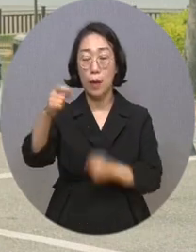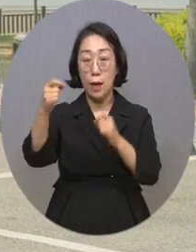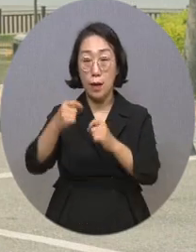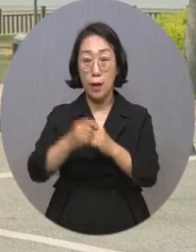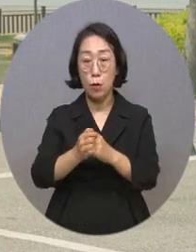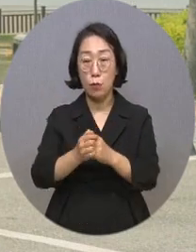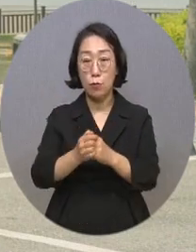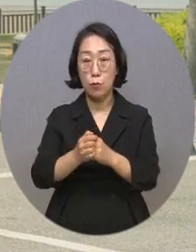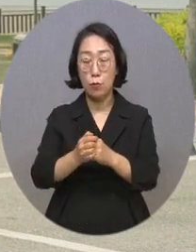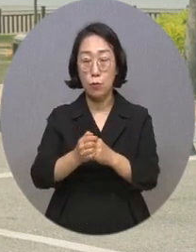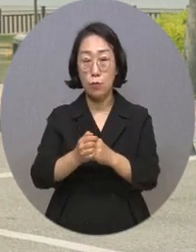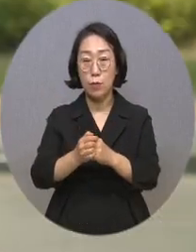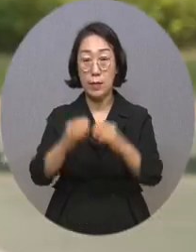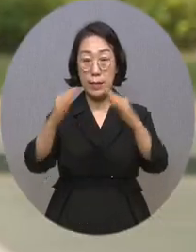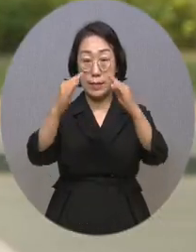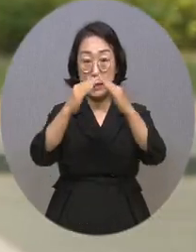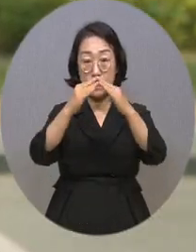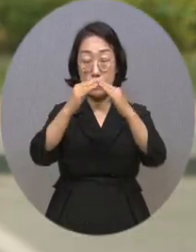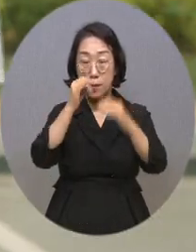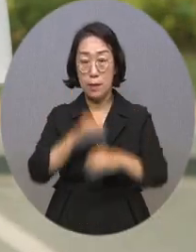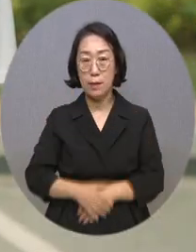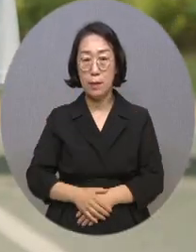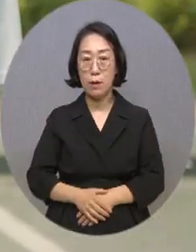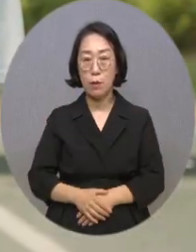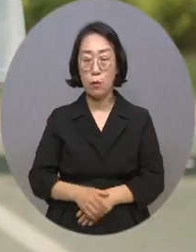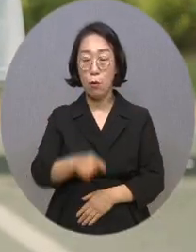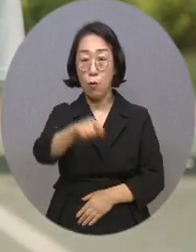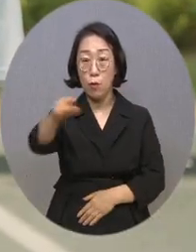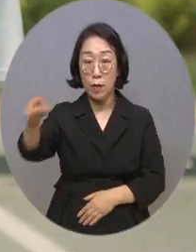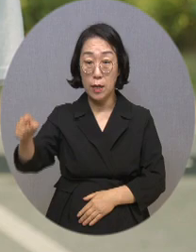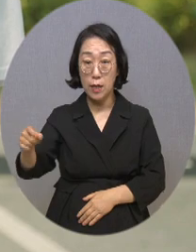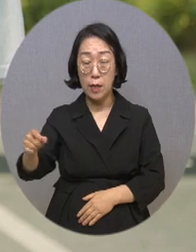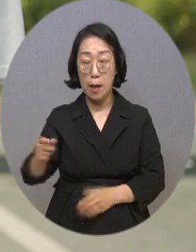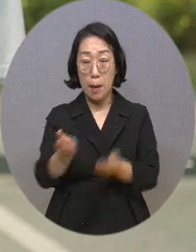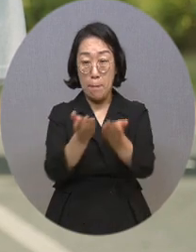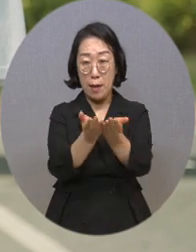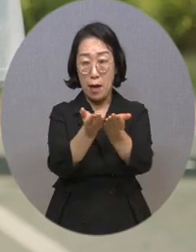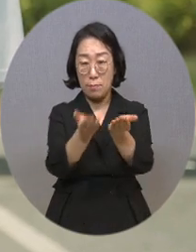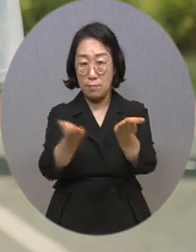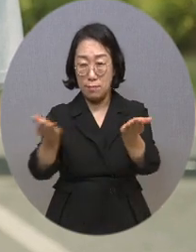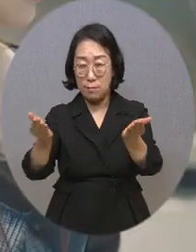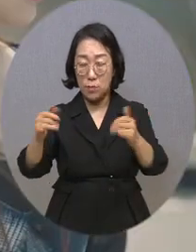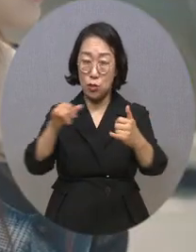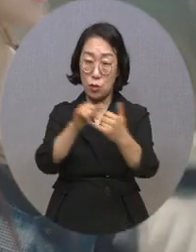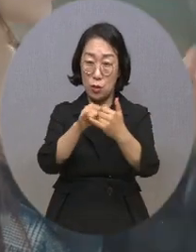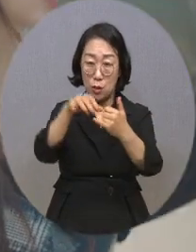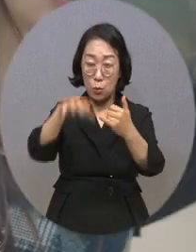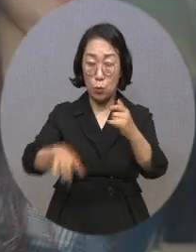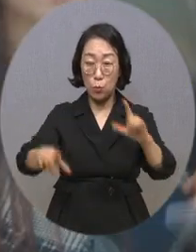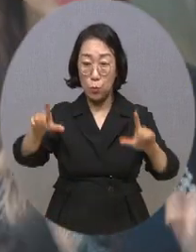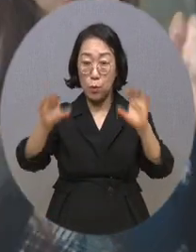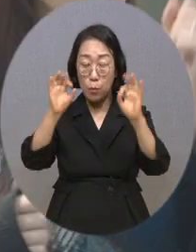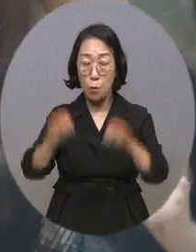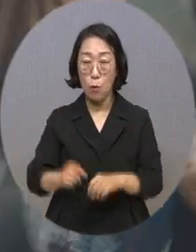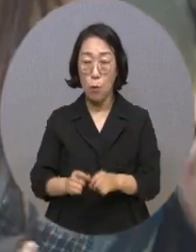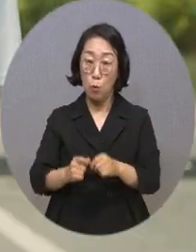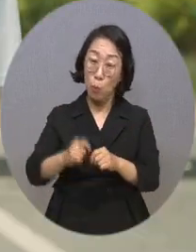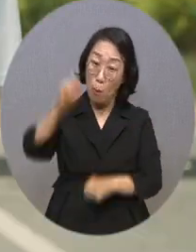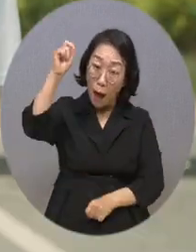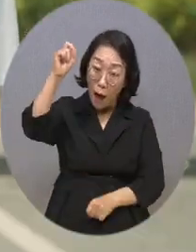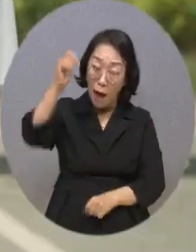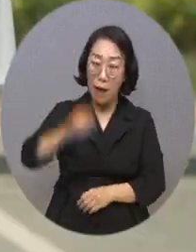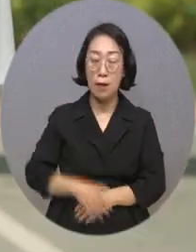정자가 있거든요. 그래서 그렇죠? 그 정자에 올라가면 대전이 펼쳐졌던 그곳이 쫙 보여요. 많이 올라가나요? 어? 많이 올라가요? 많이 걸어야